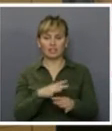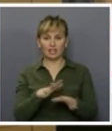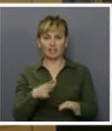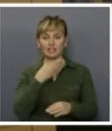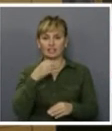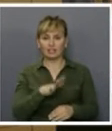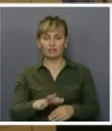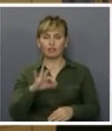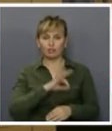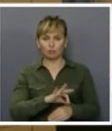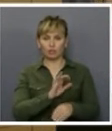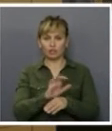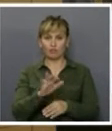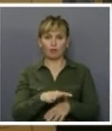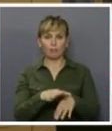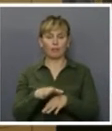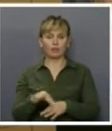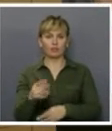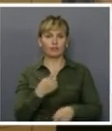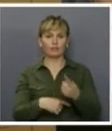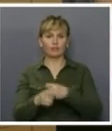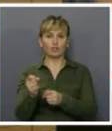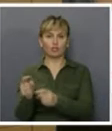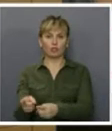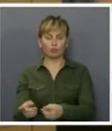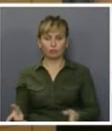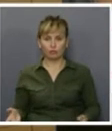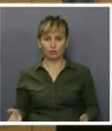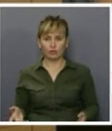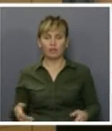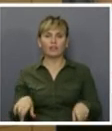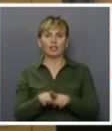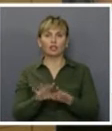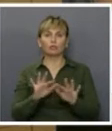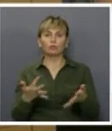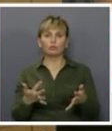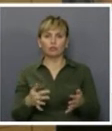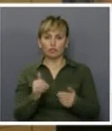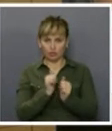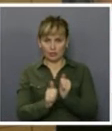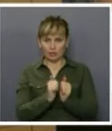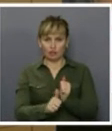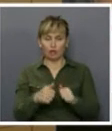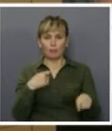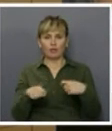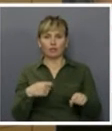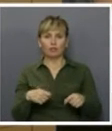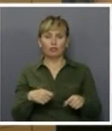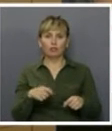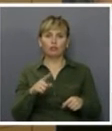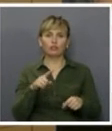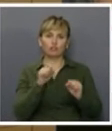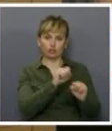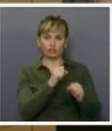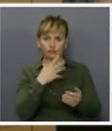красиво, использовал товар, поносил его, вернул в неприглядном виде, да, вот в таких случаях, как часто продавец готов отстаивать свои